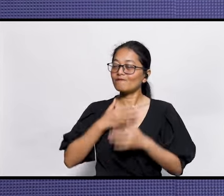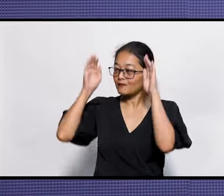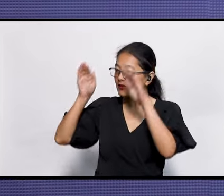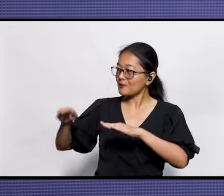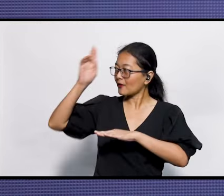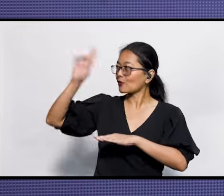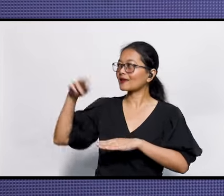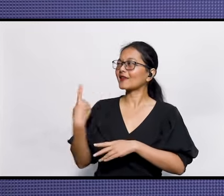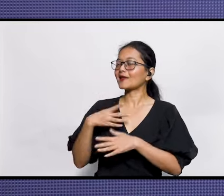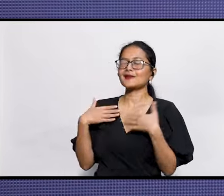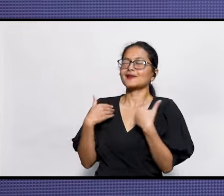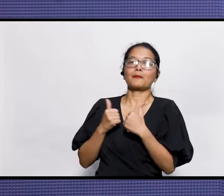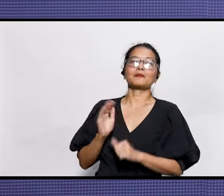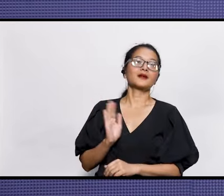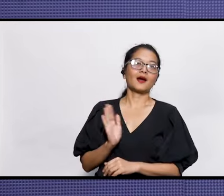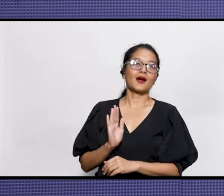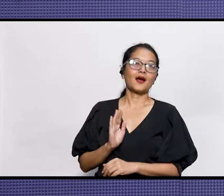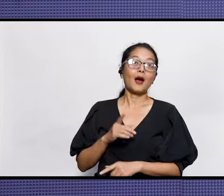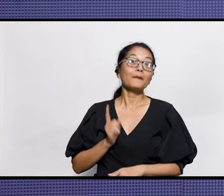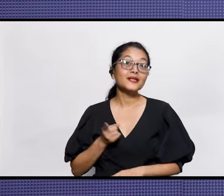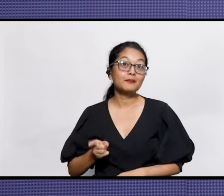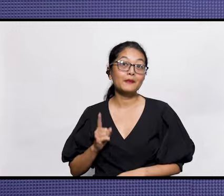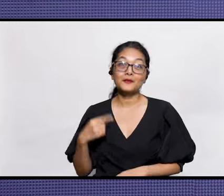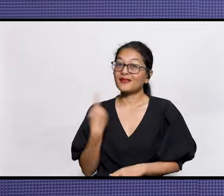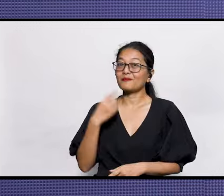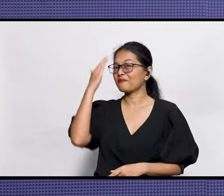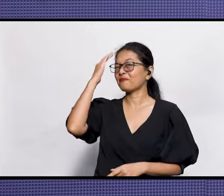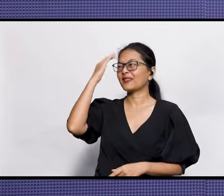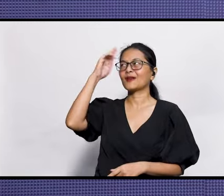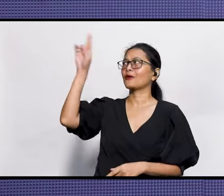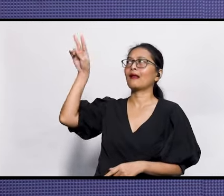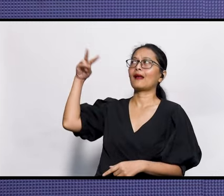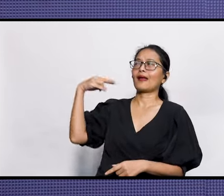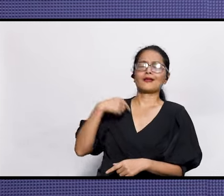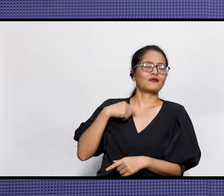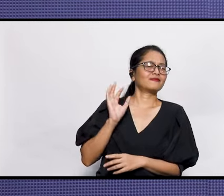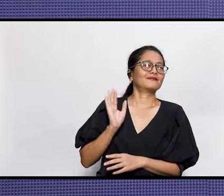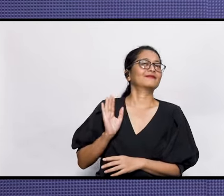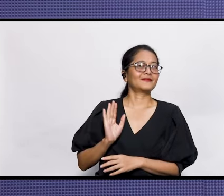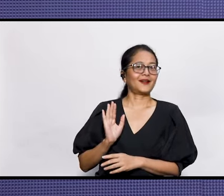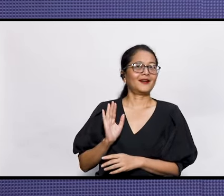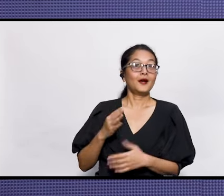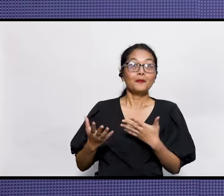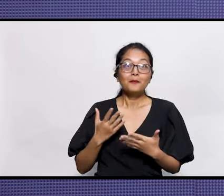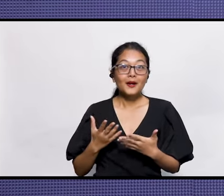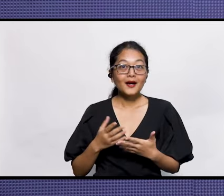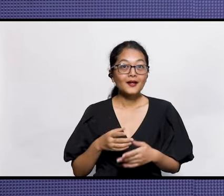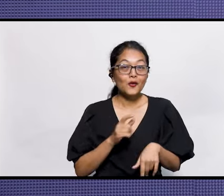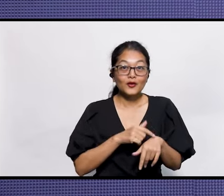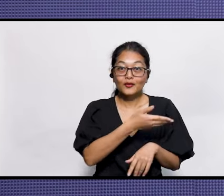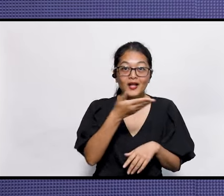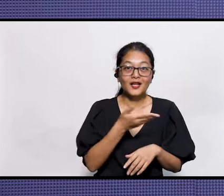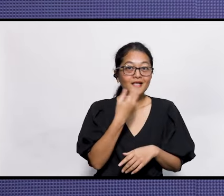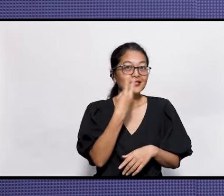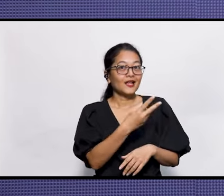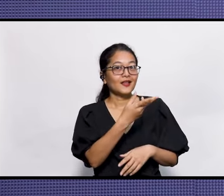kita pikir dia ggak bisa melihat kita and By the way semua artis yang ada lihat itu juga enggak peduli Anda datang atau enggak